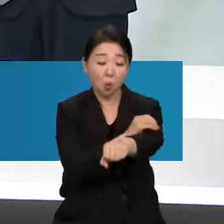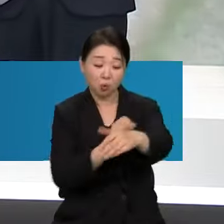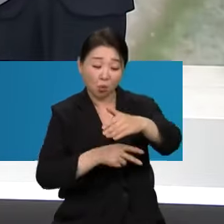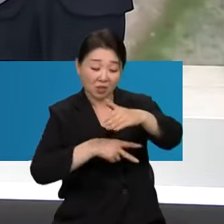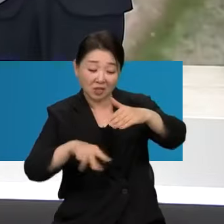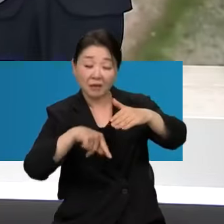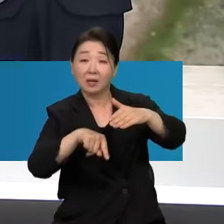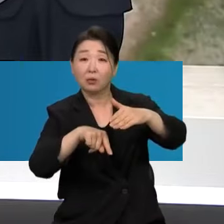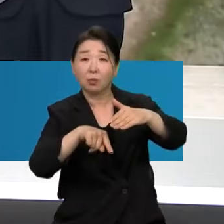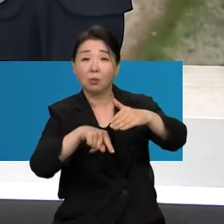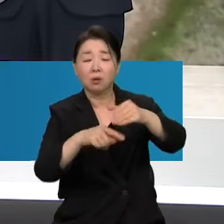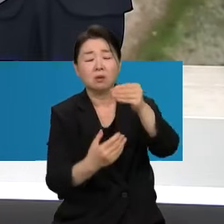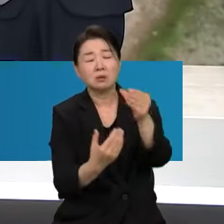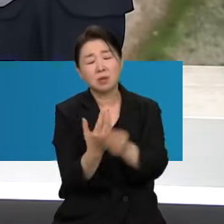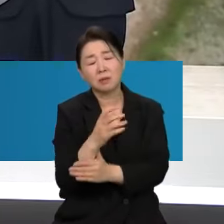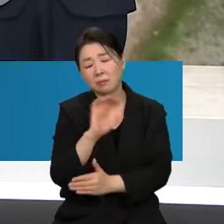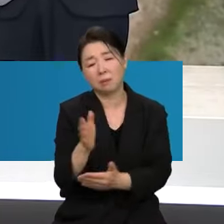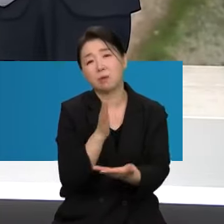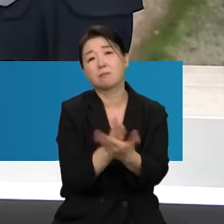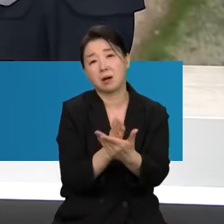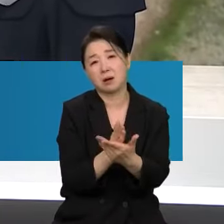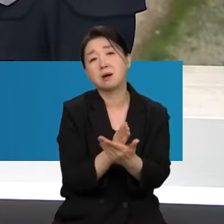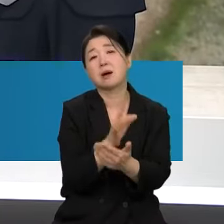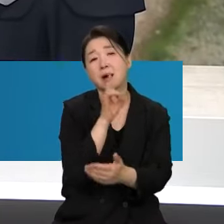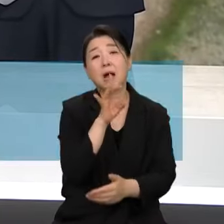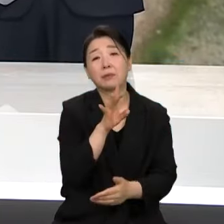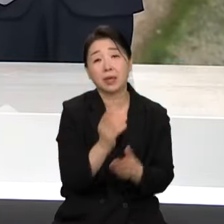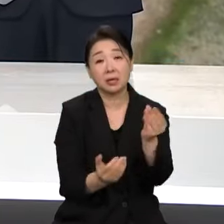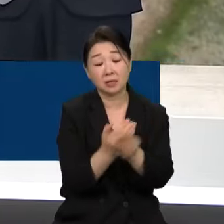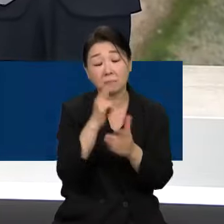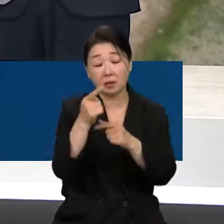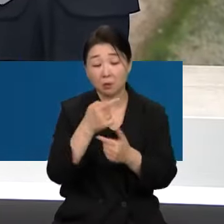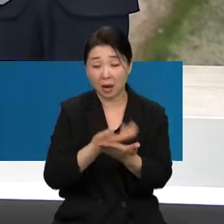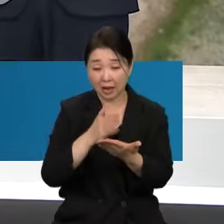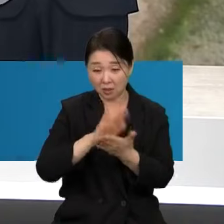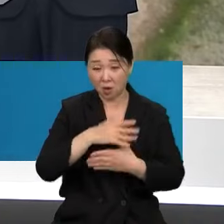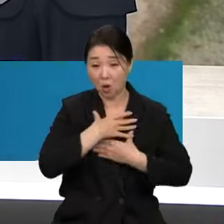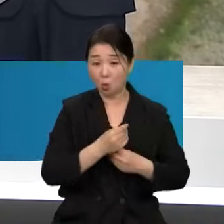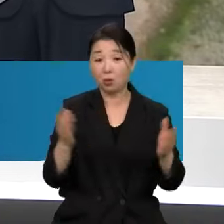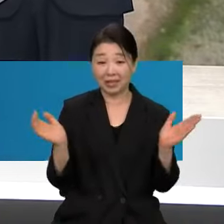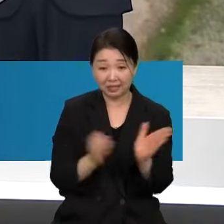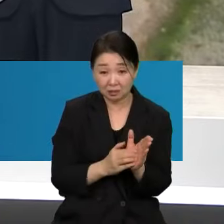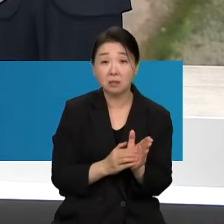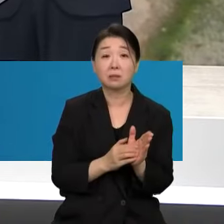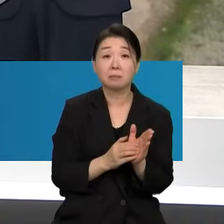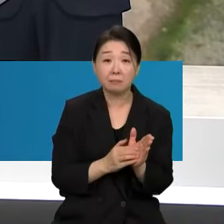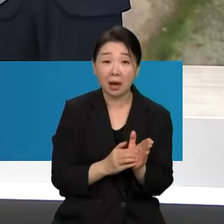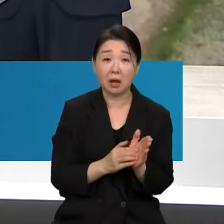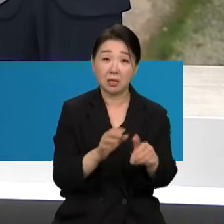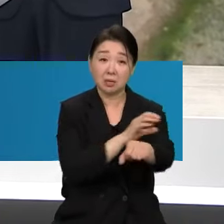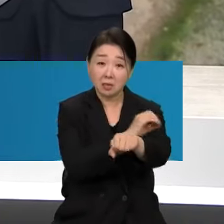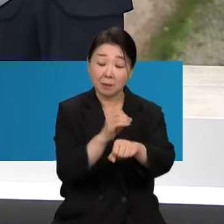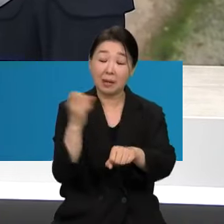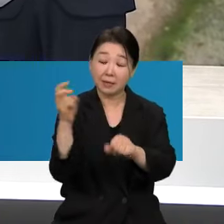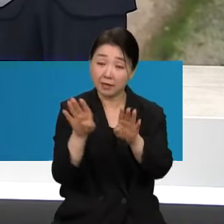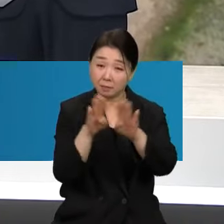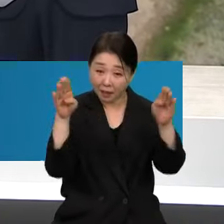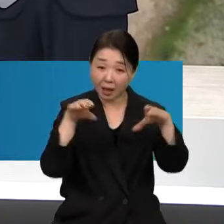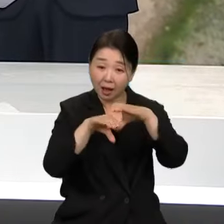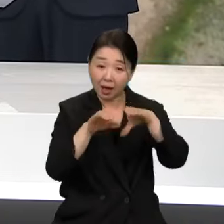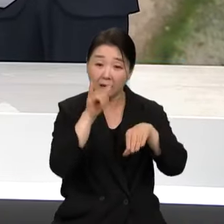사고 더 이상 반복해선 안 될 텐데요 참사 이후 안전 공사를 해온 오송 지하차도가 이달말 다시 개통됩니다